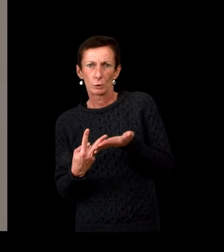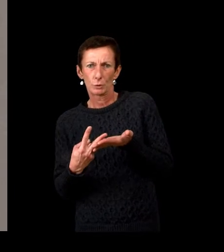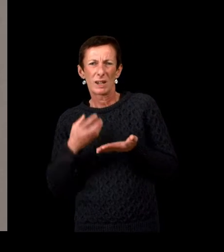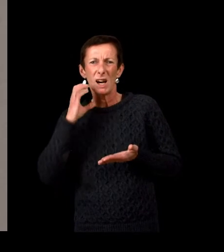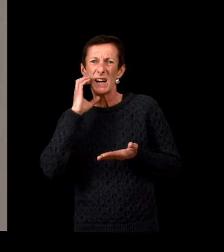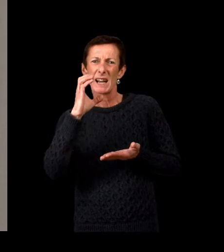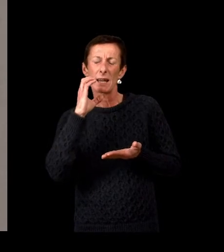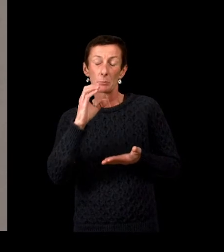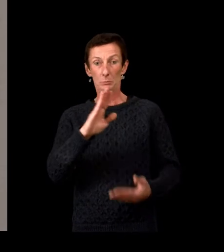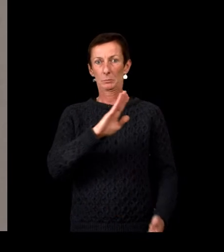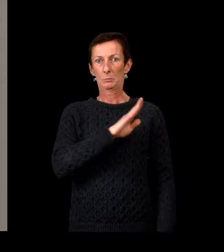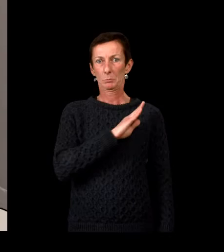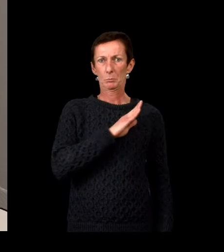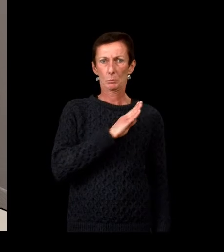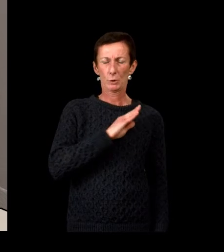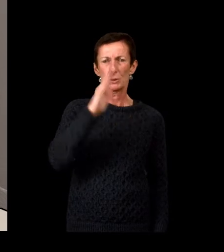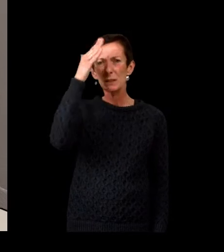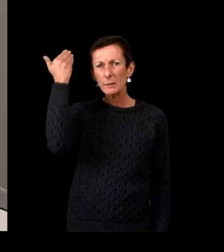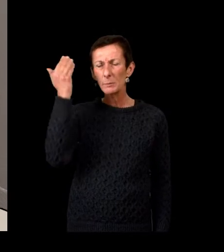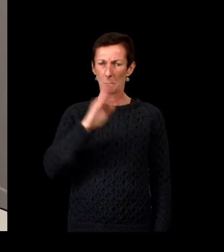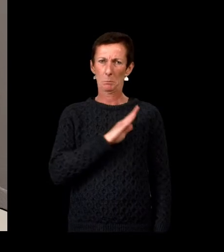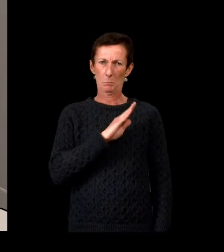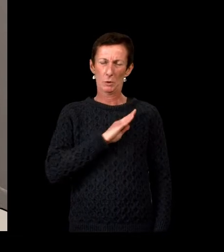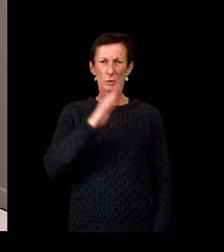Monsieur Sam! Monsieur Sam!